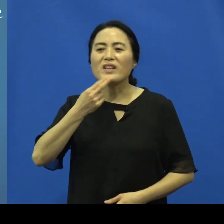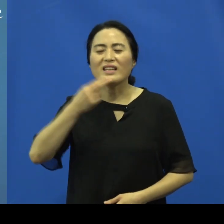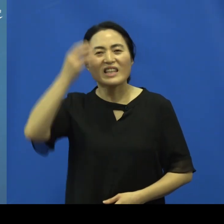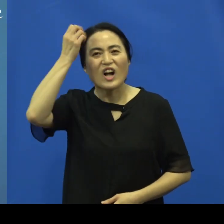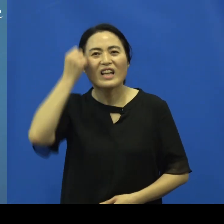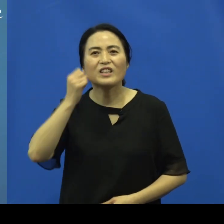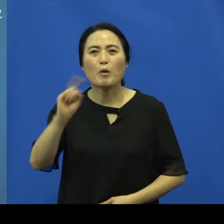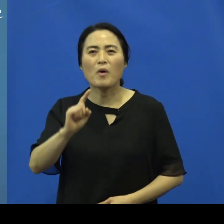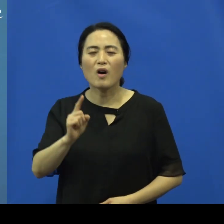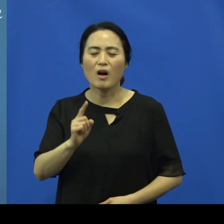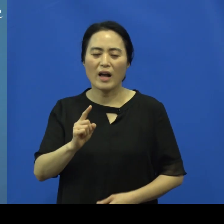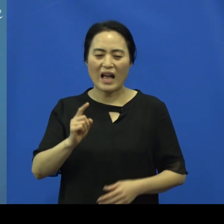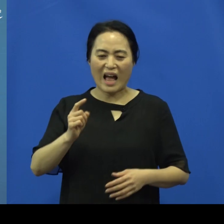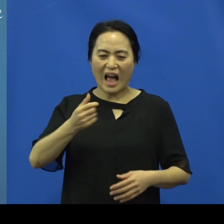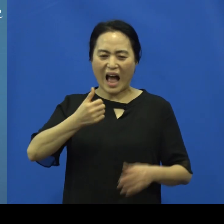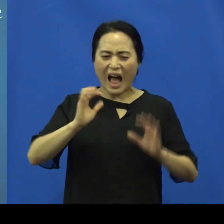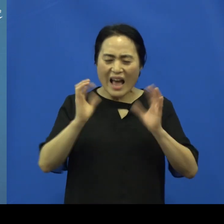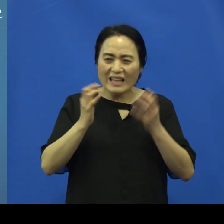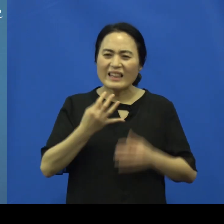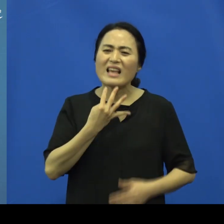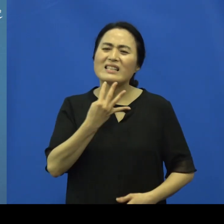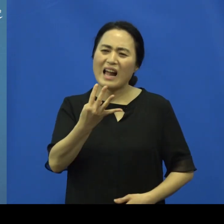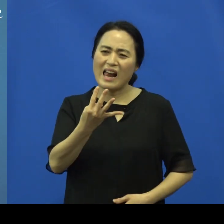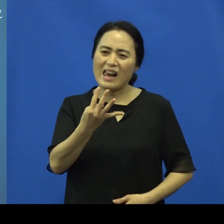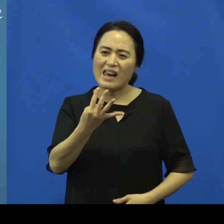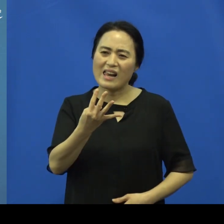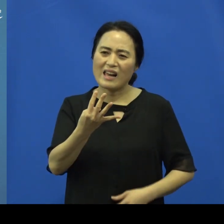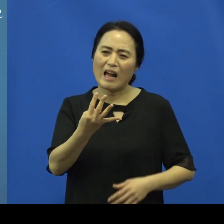여자 아이가 이제 죽었는데